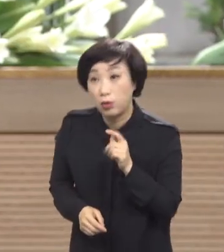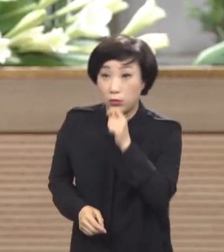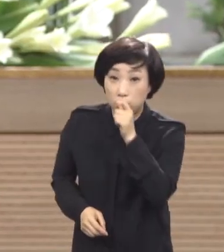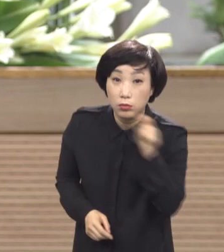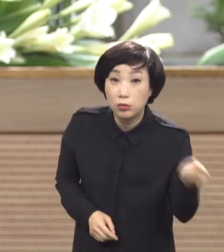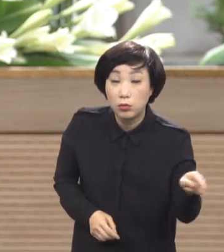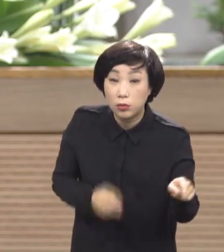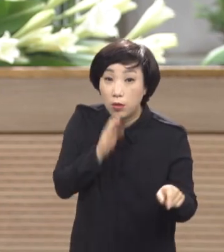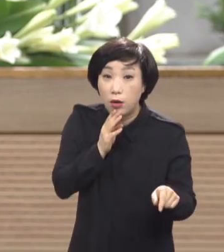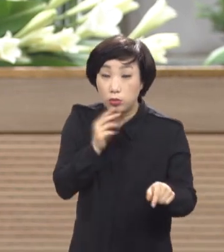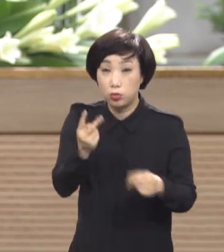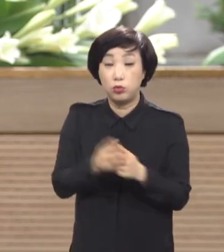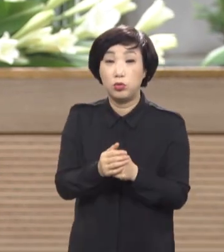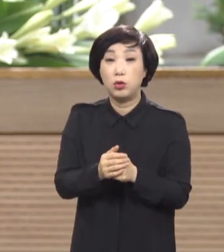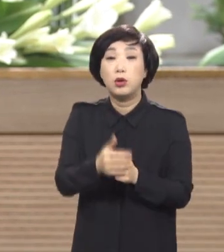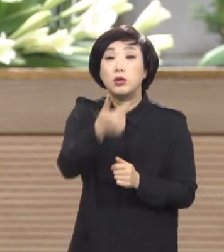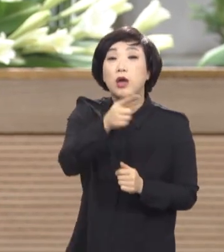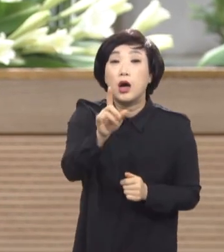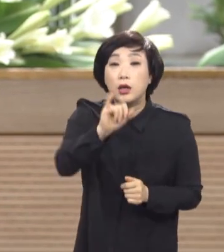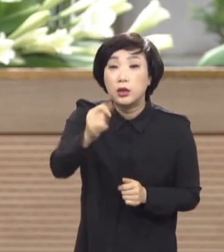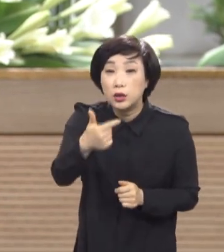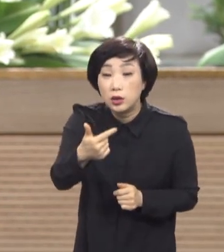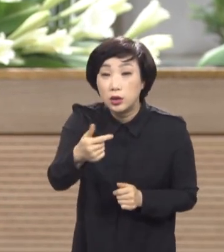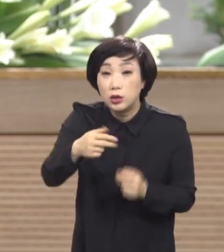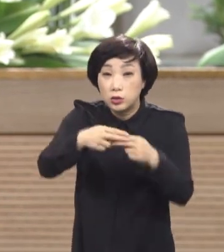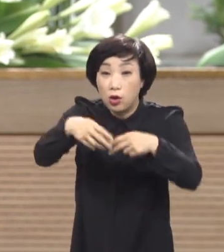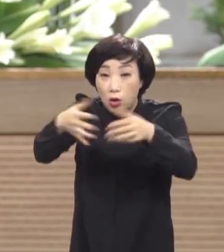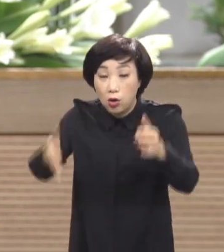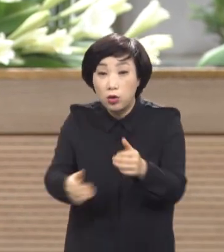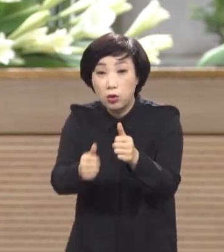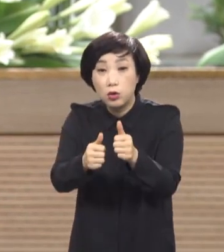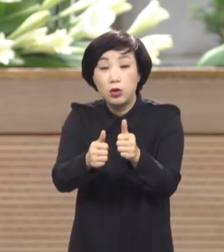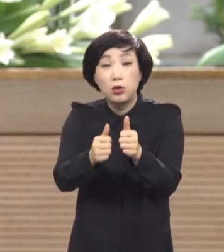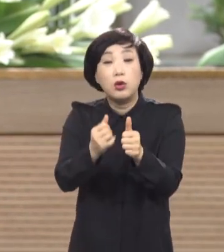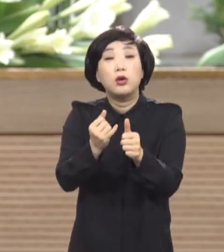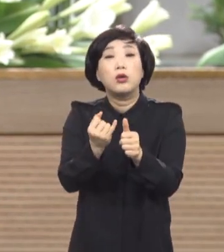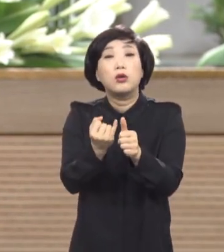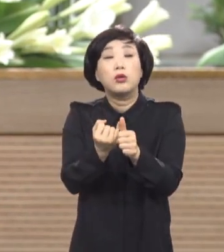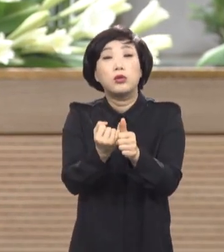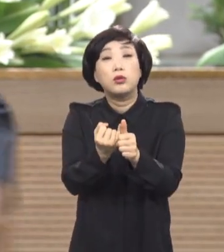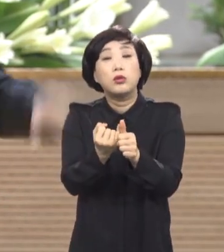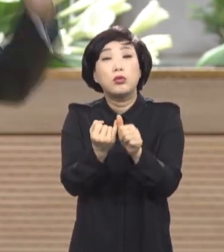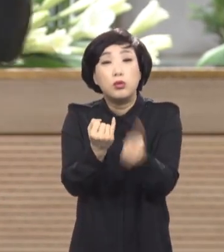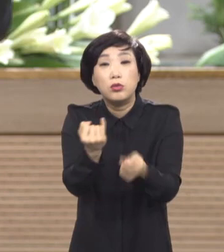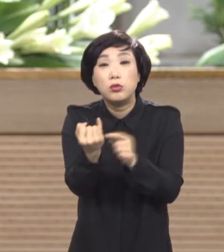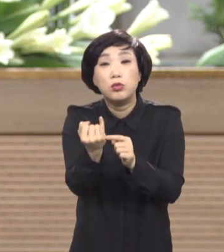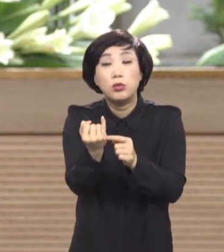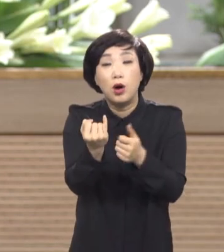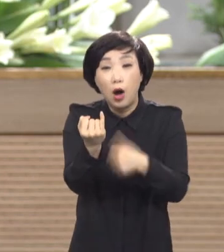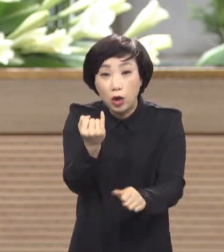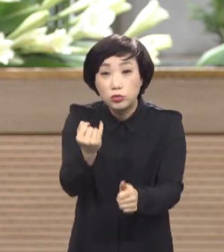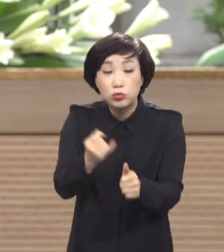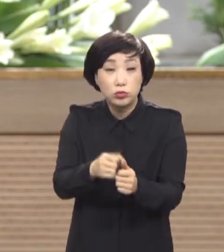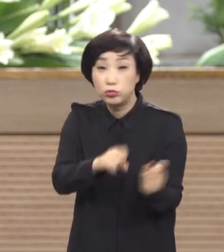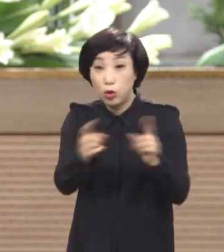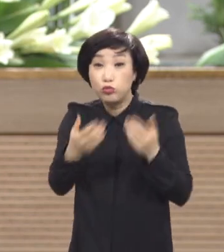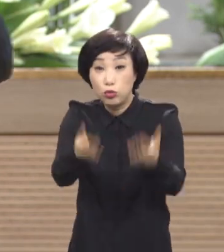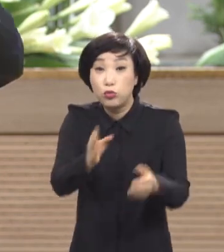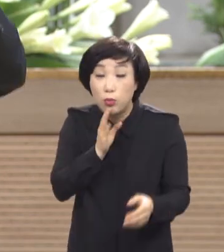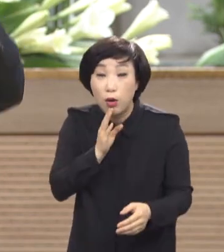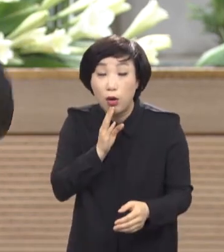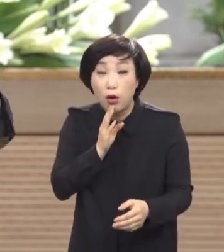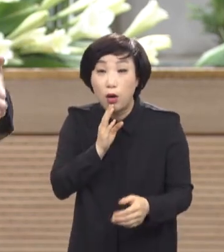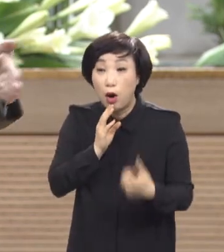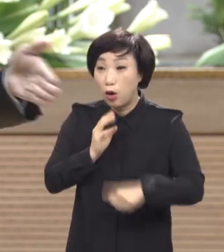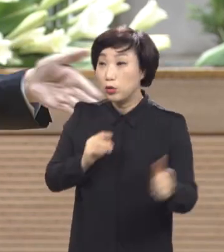나인성 과부의 아들을 살려줬으니 그 과부 아들이 죽어서 나는 생여를